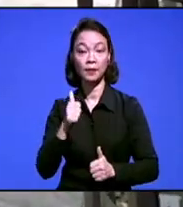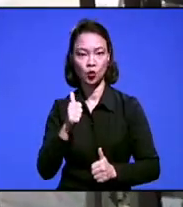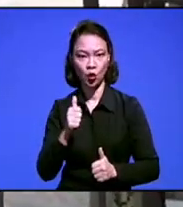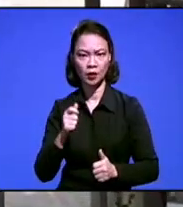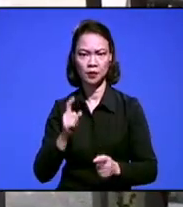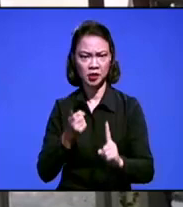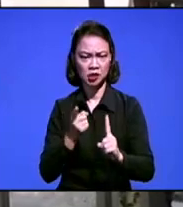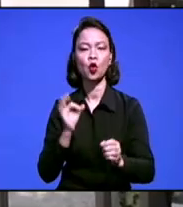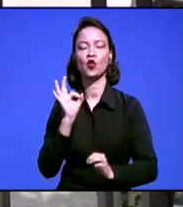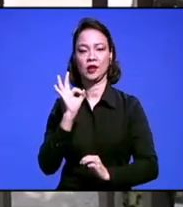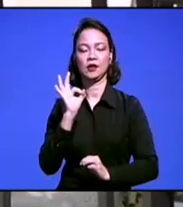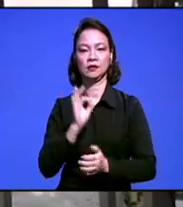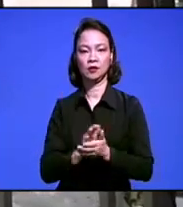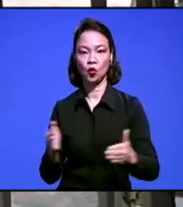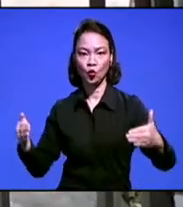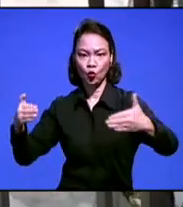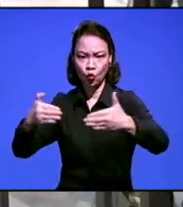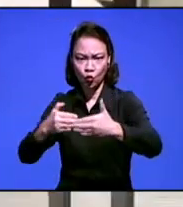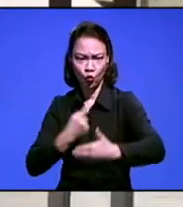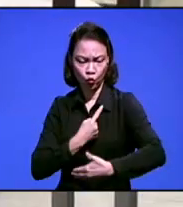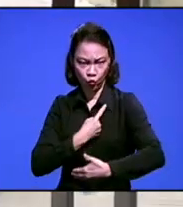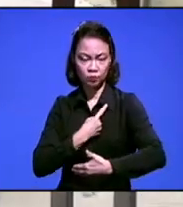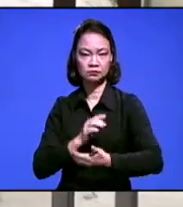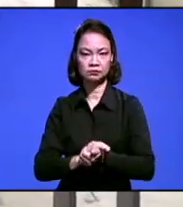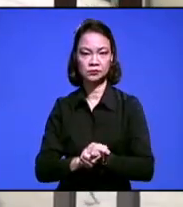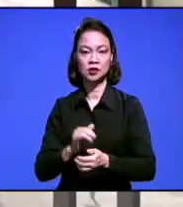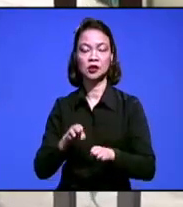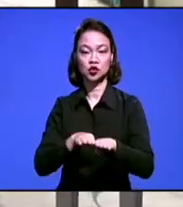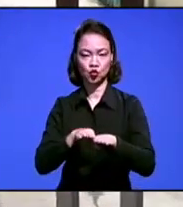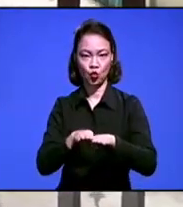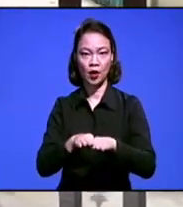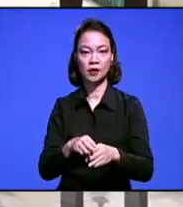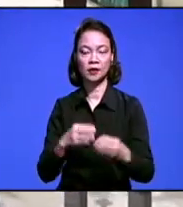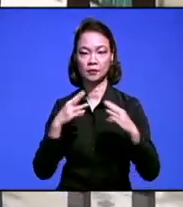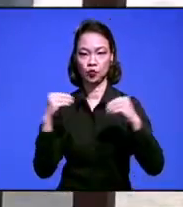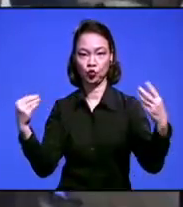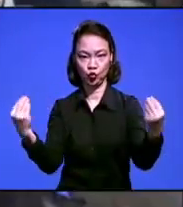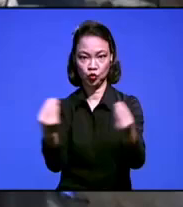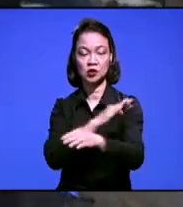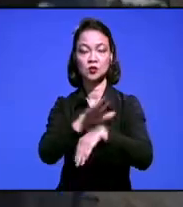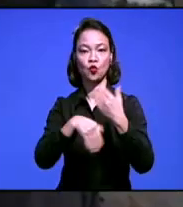RT mengklaim keputusan karantina Mandiri dilakukan sesuai kesepakatan warga